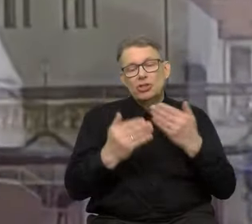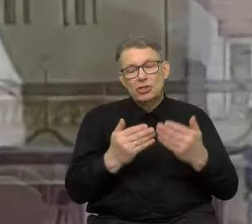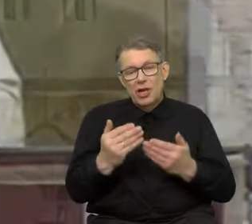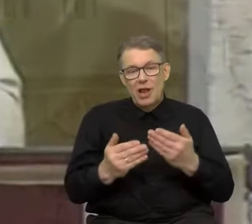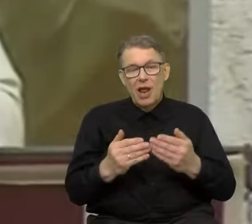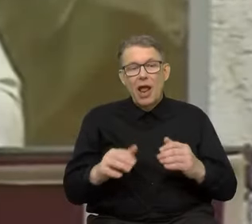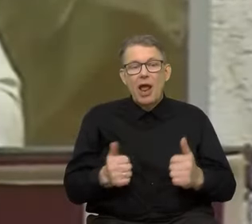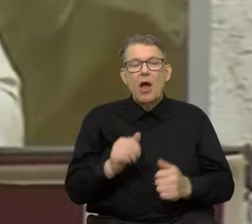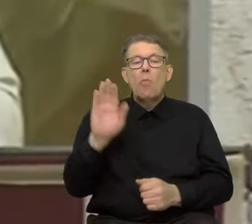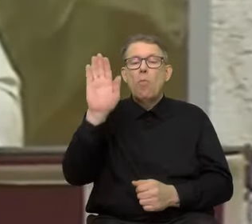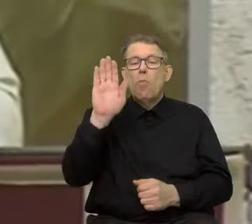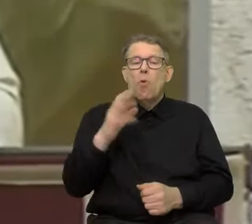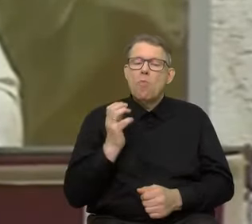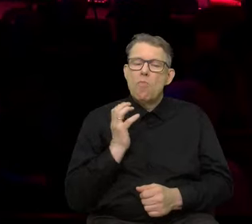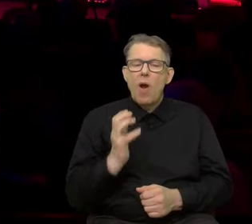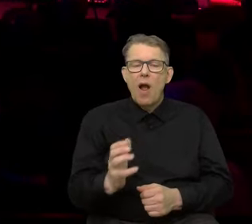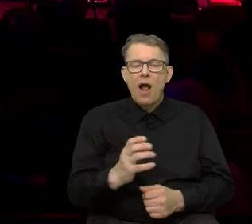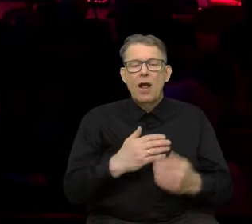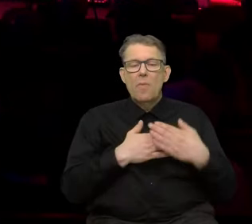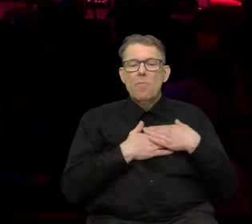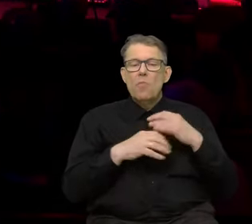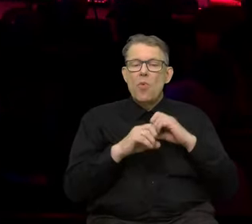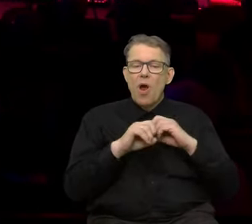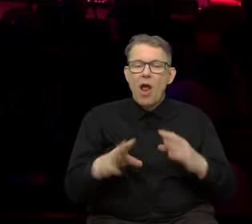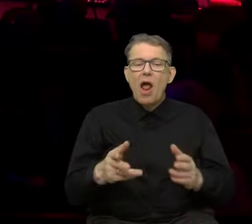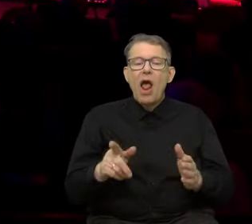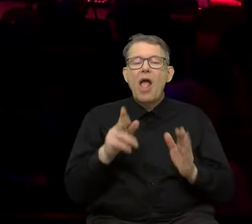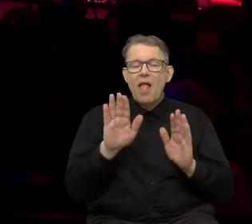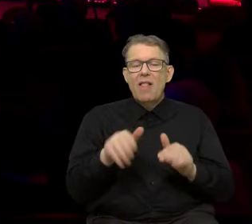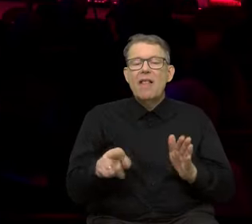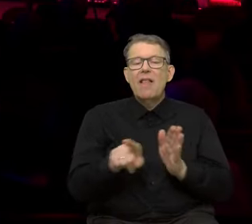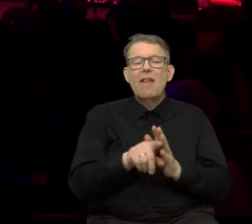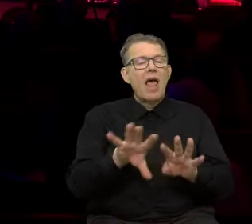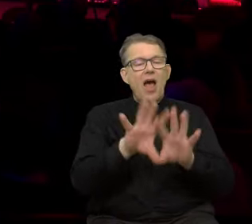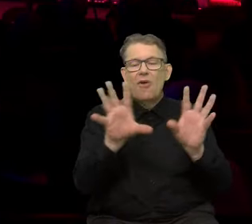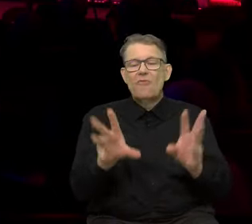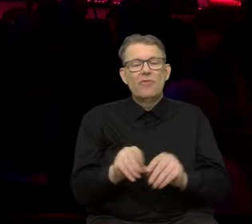bogaty, miłosierdzie, niech wam wszystkim błogosławi.